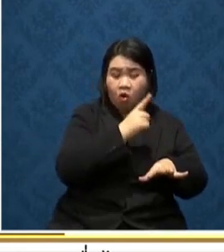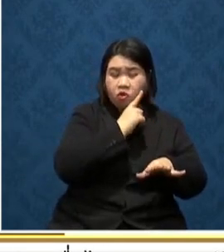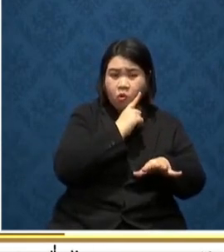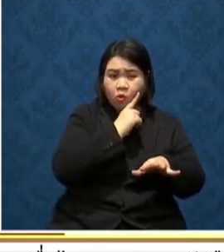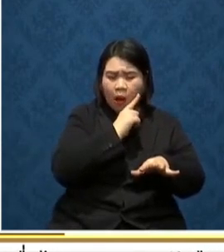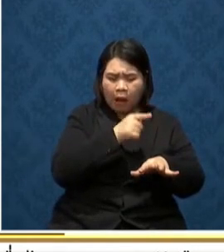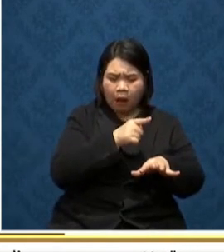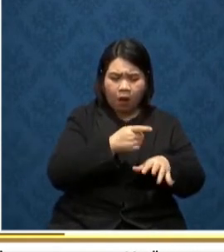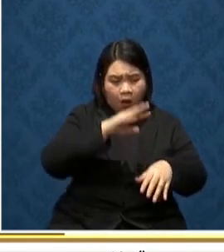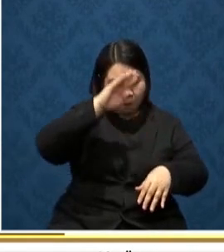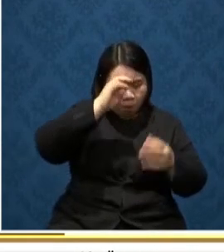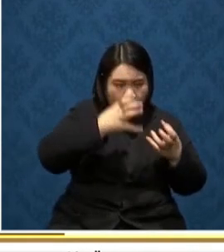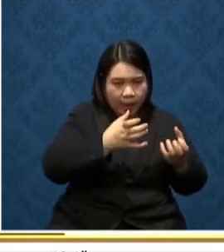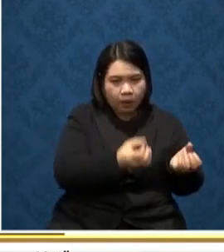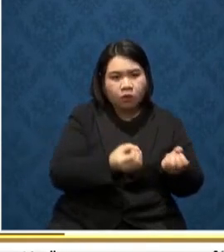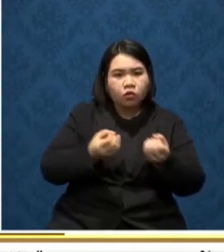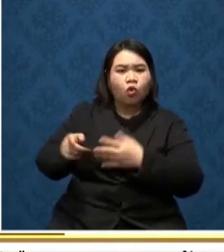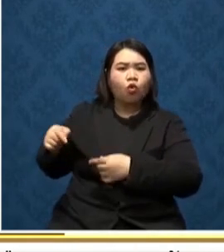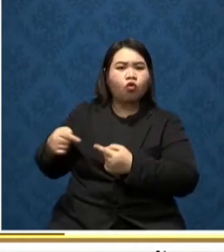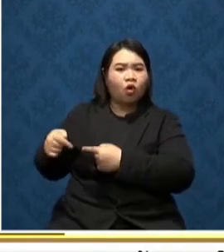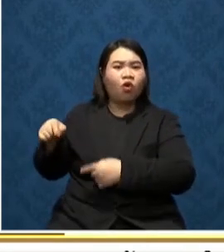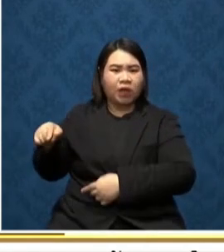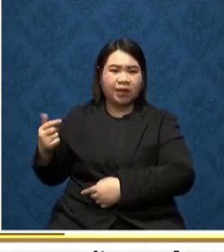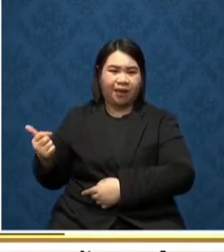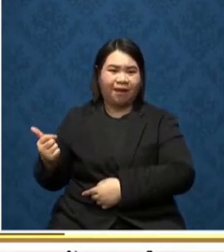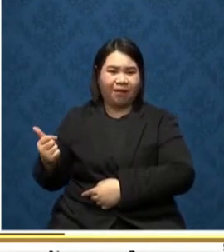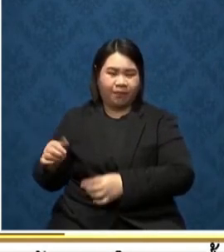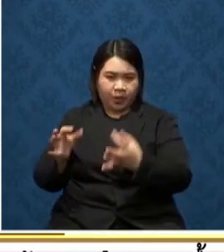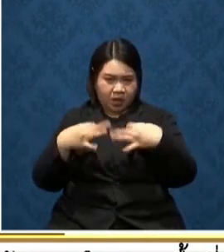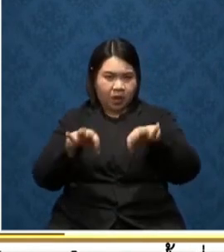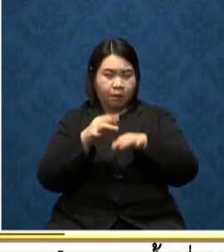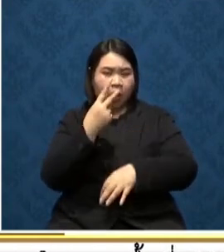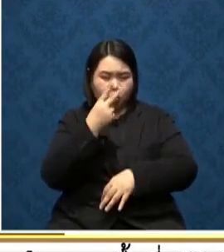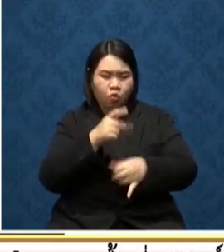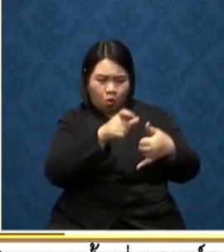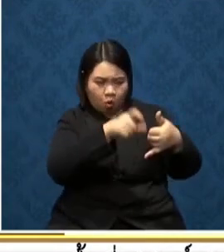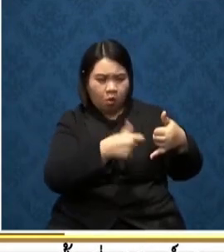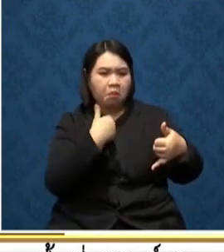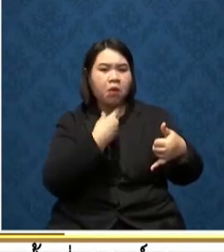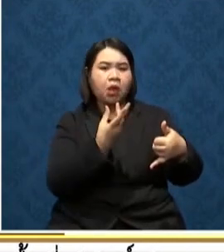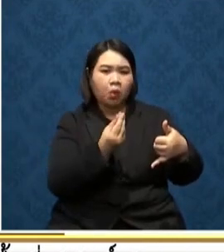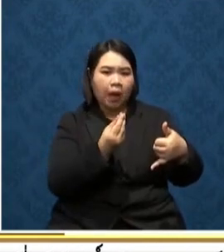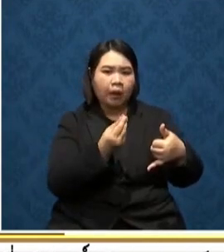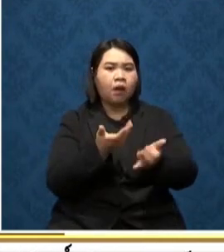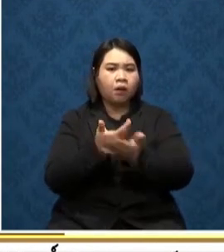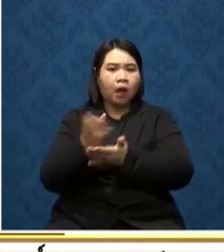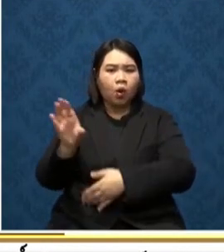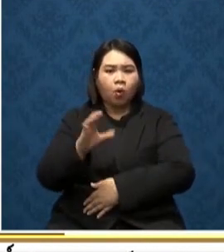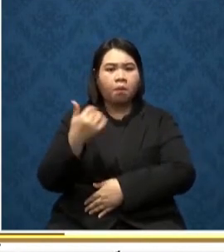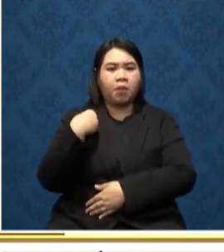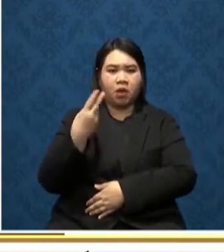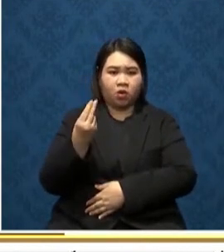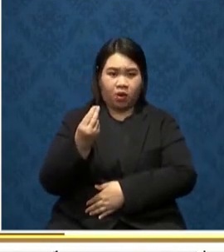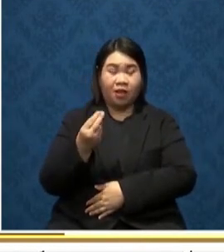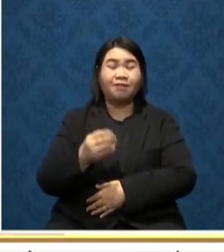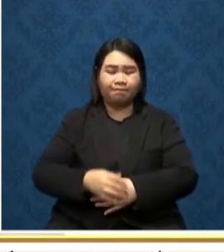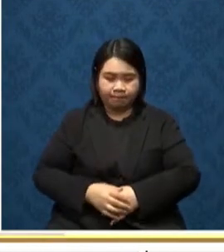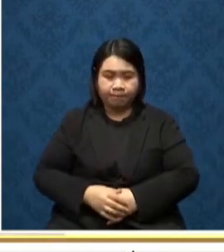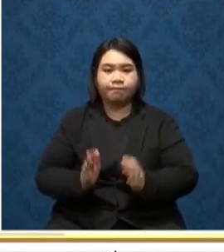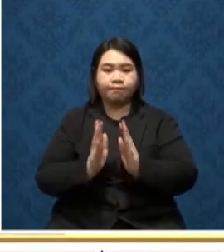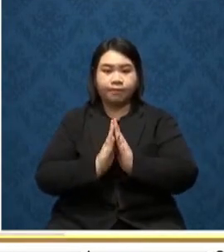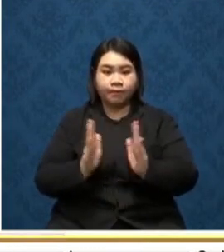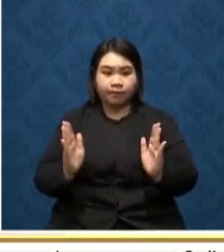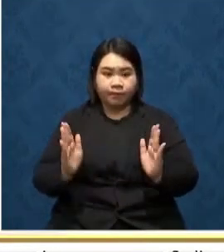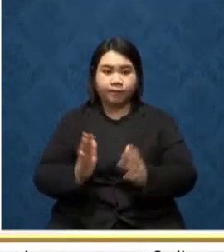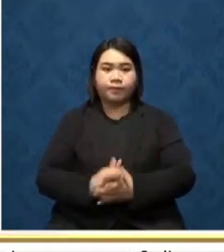ในการที่จะ ทำภายได้จาก sprภาคน ชัยภาพมมานที่มีอยู่ขกทรรสาวสขขณะนี้ครัขอบคุณครัครั